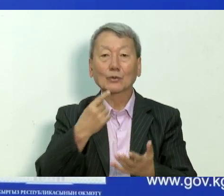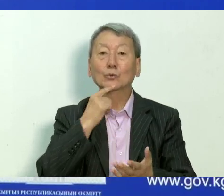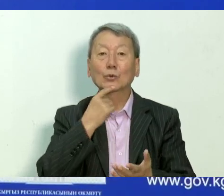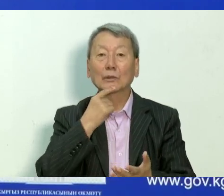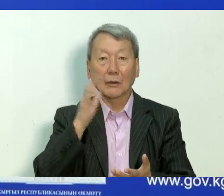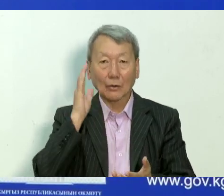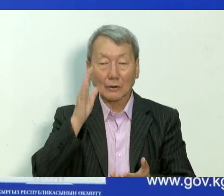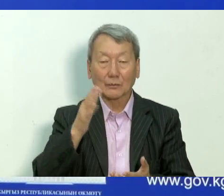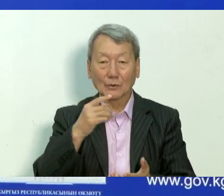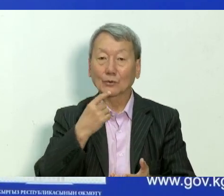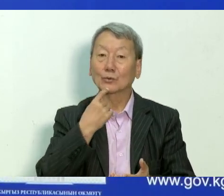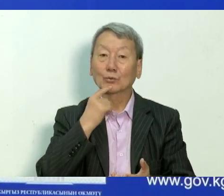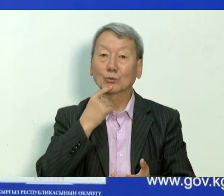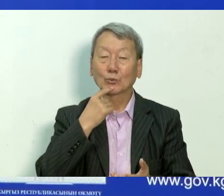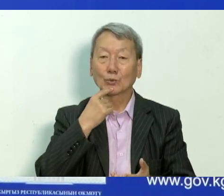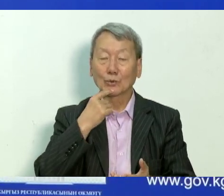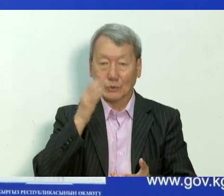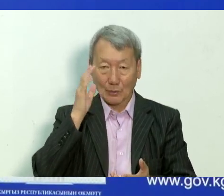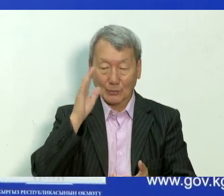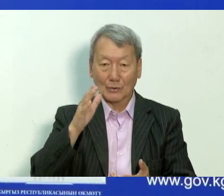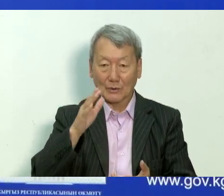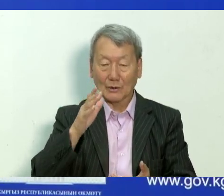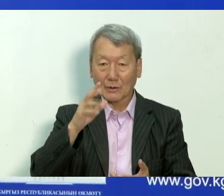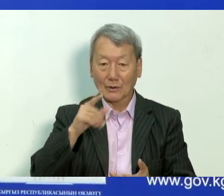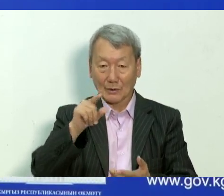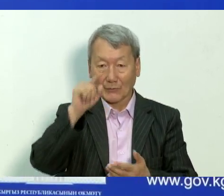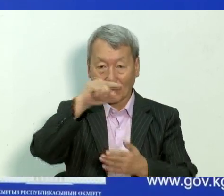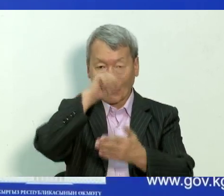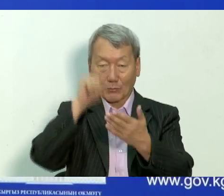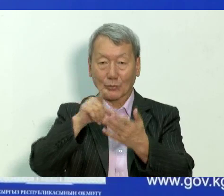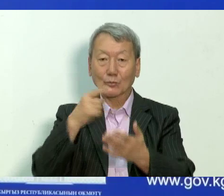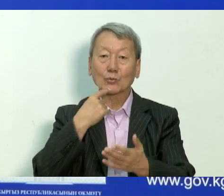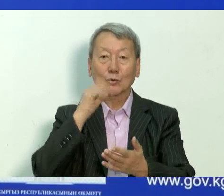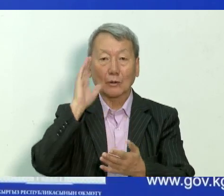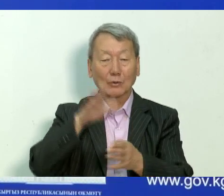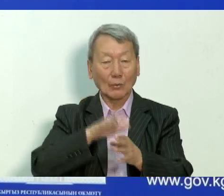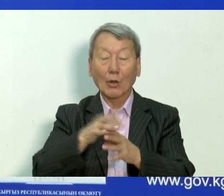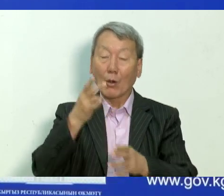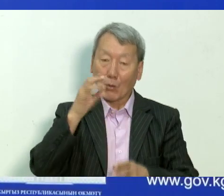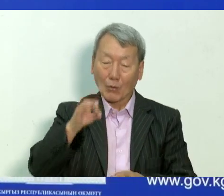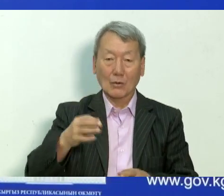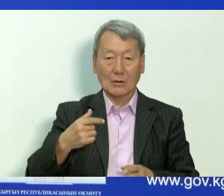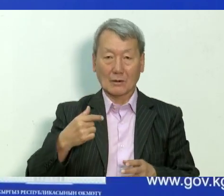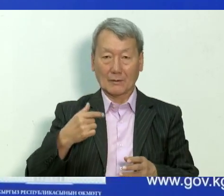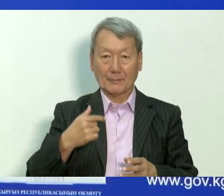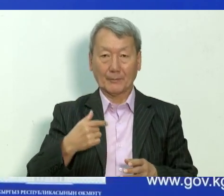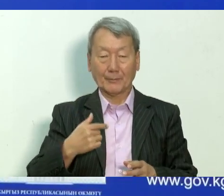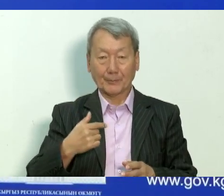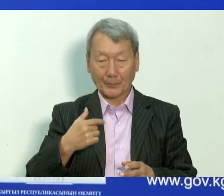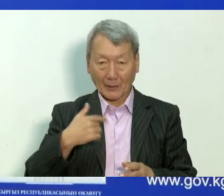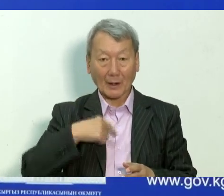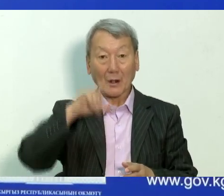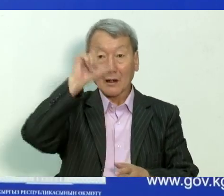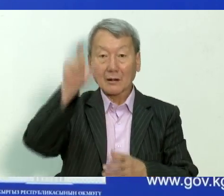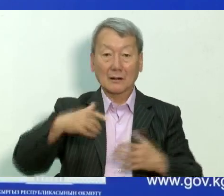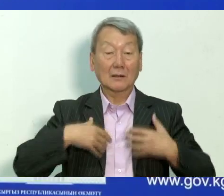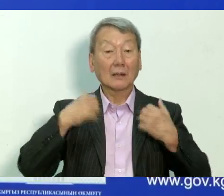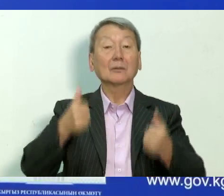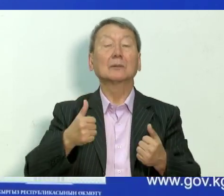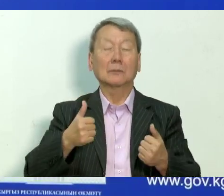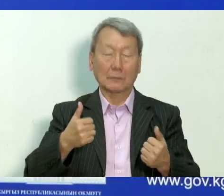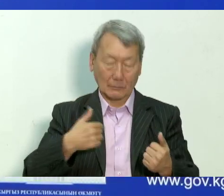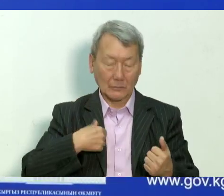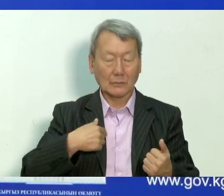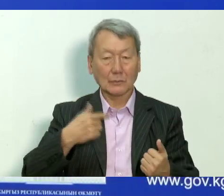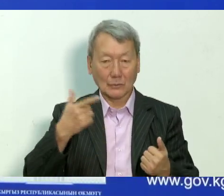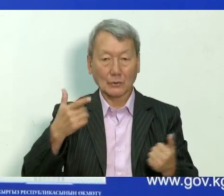трудновато исполнение некоторых, скажем, решение некоторых вопросов, но тем не менее здоровье наших граждан, я